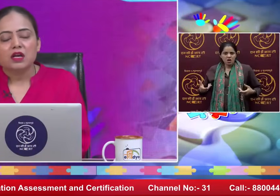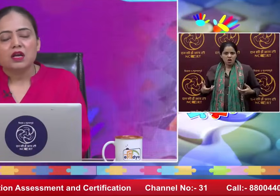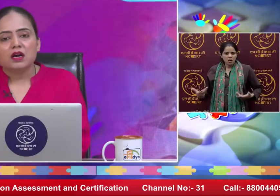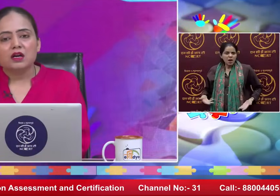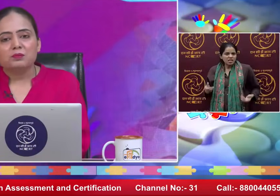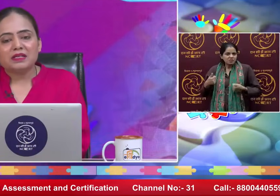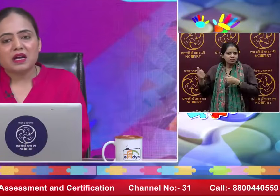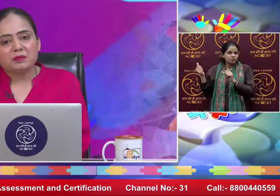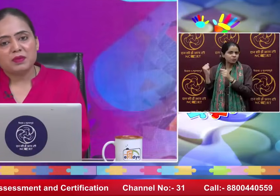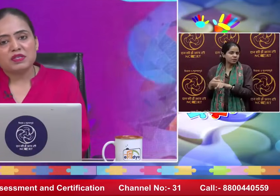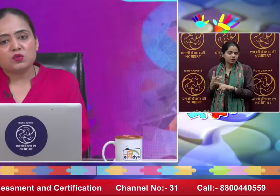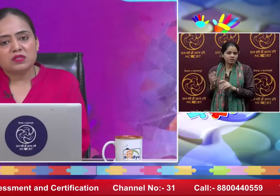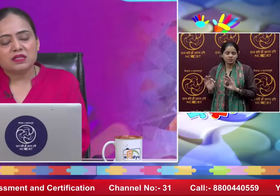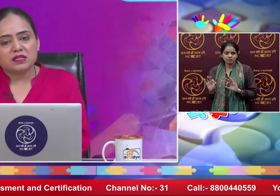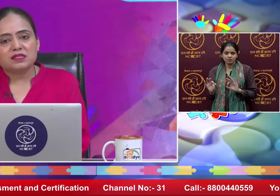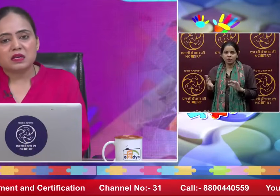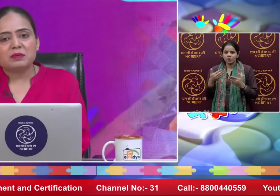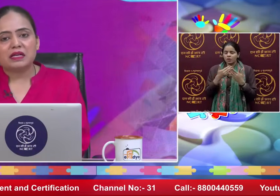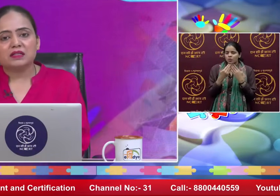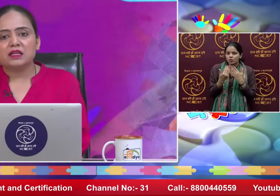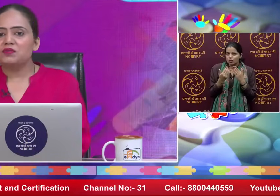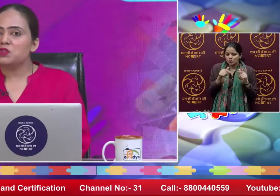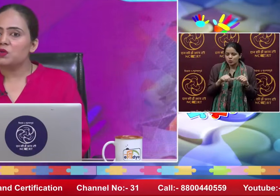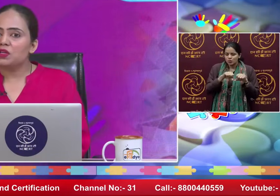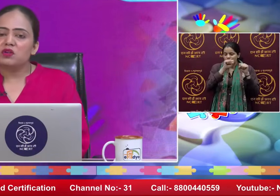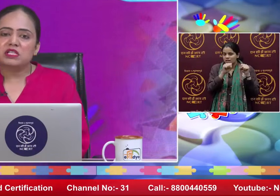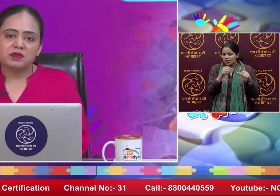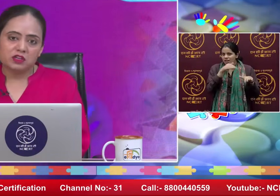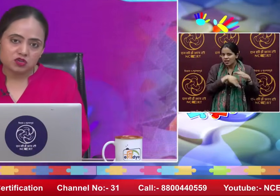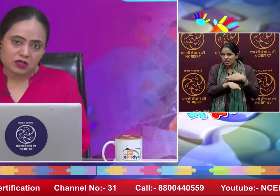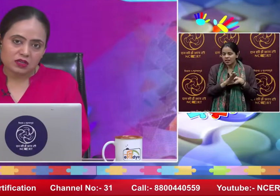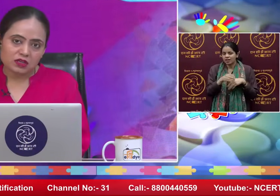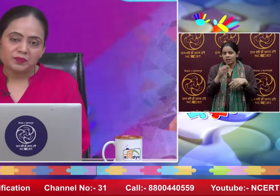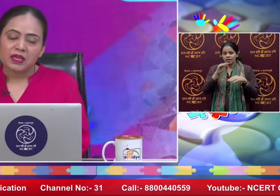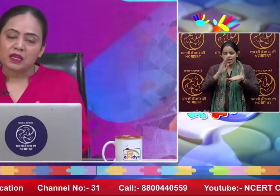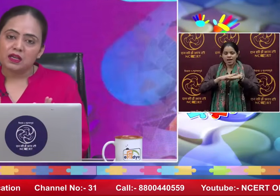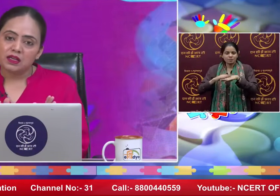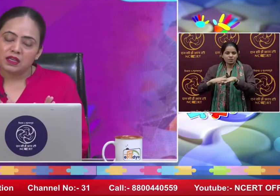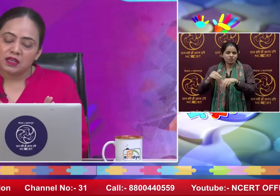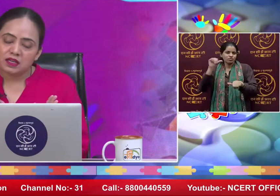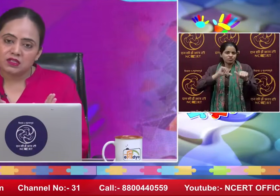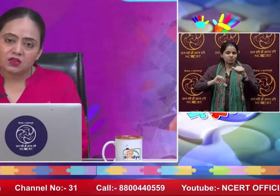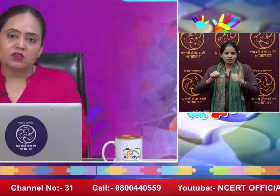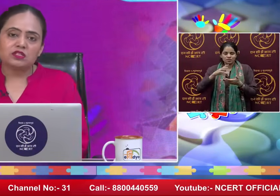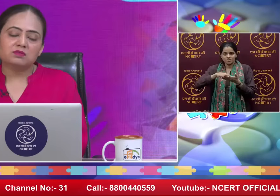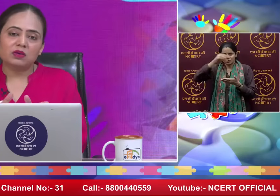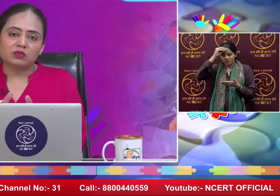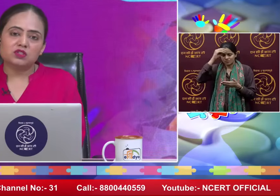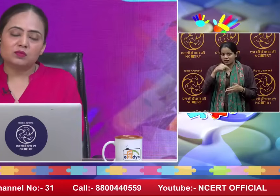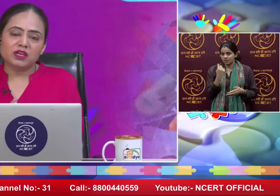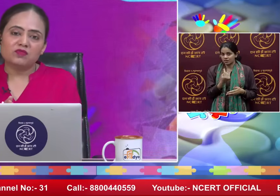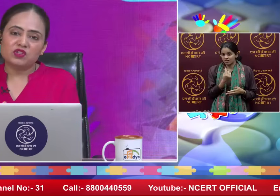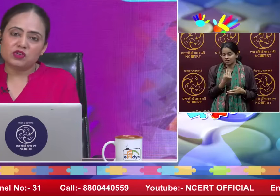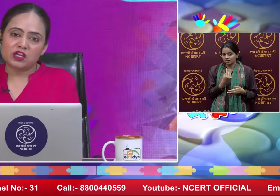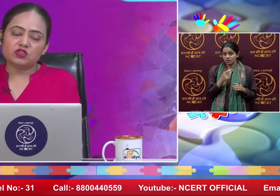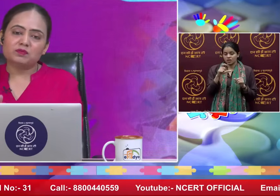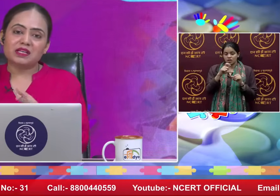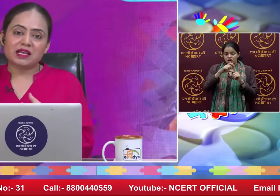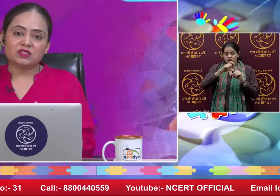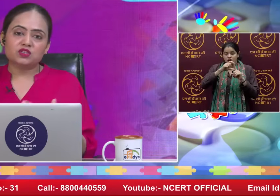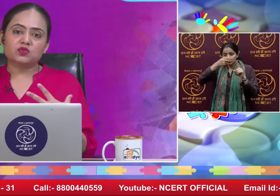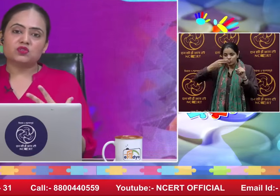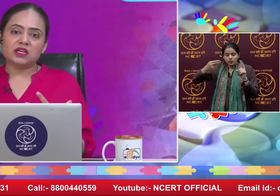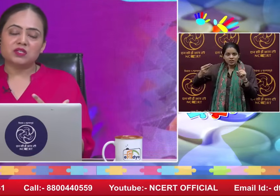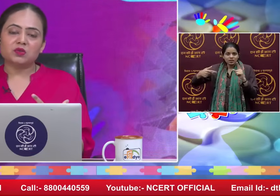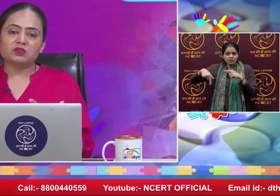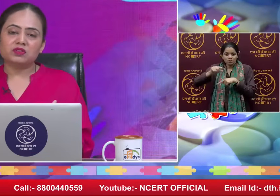children. But आपने भी school settings की बात करी, that we are talking about experiential learning. It's not just about the domain of education, but